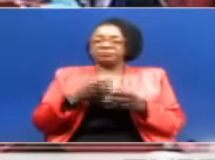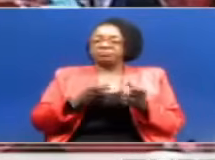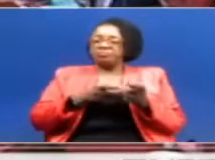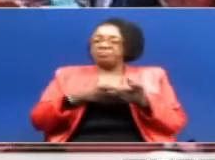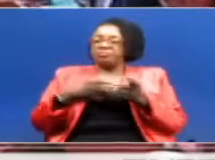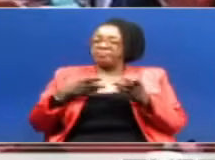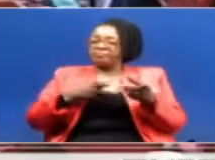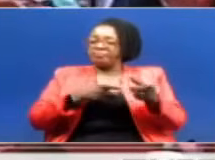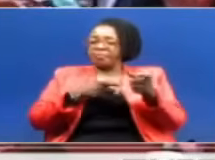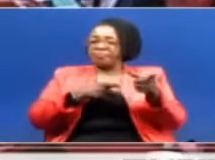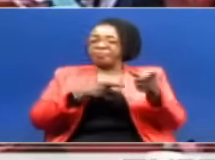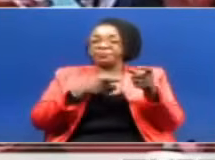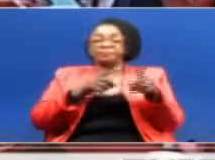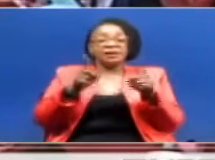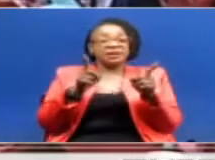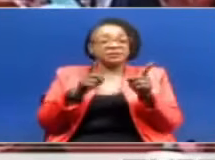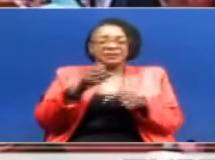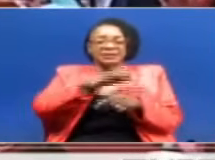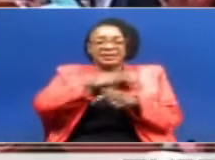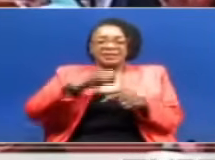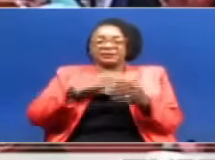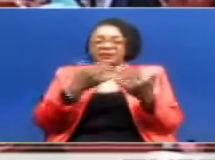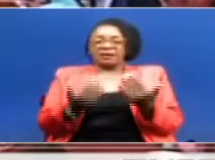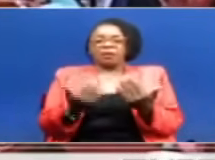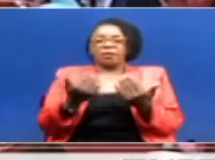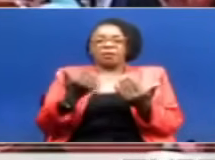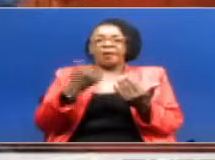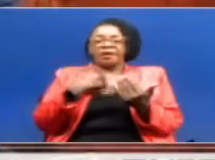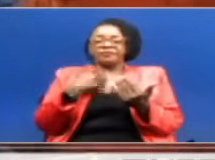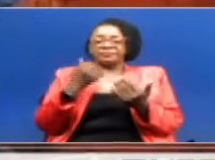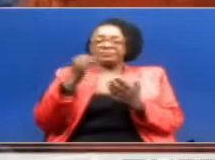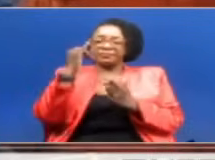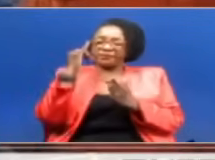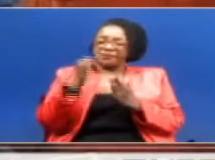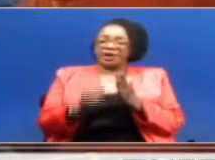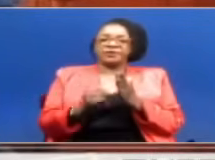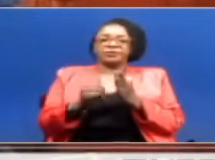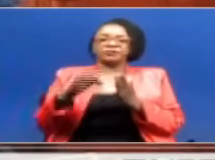Je, seneti imegongomea msumari wa mwisho kwenye jeneza la